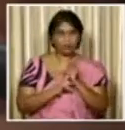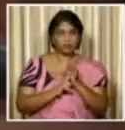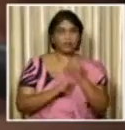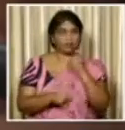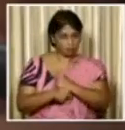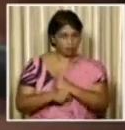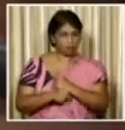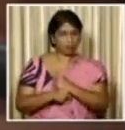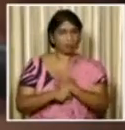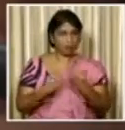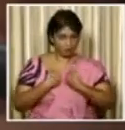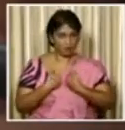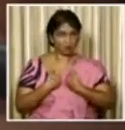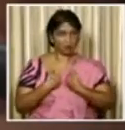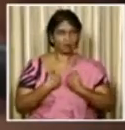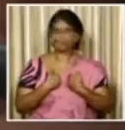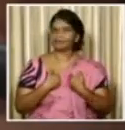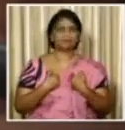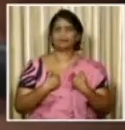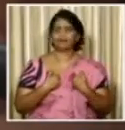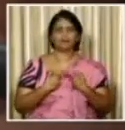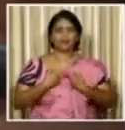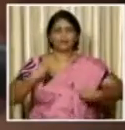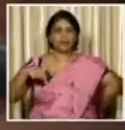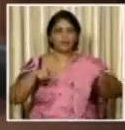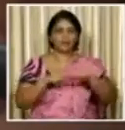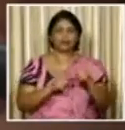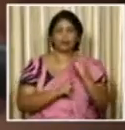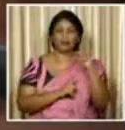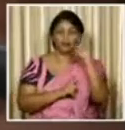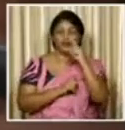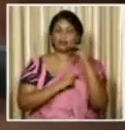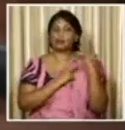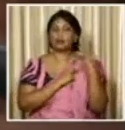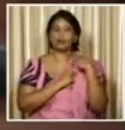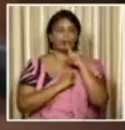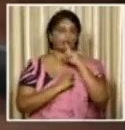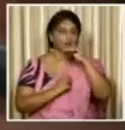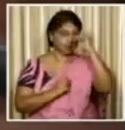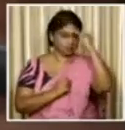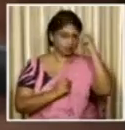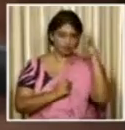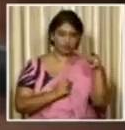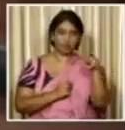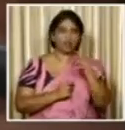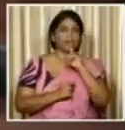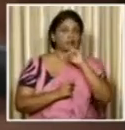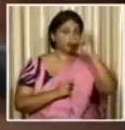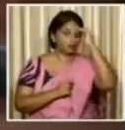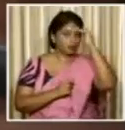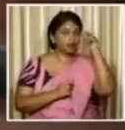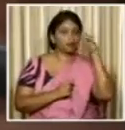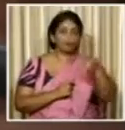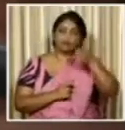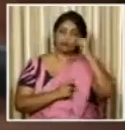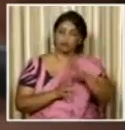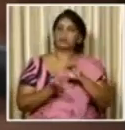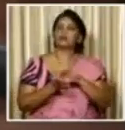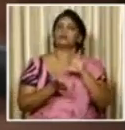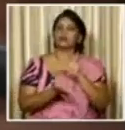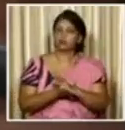ආණ්ඩුවද? අපිද? නැත්නම් අපි කවුරුත් නෙවෙයි. ඒකේ ප්‍රධාන බාරකාරයා කතානායකවරයා. katanya kerja tamai tindu evan